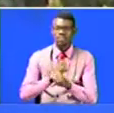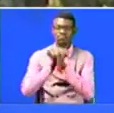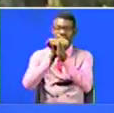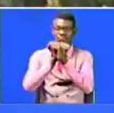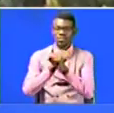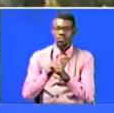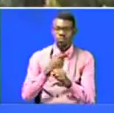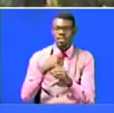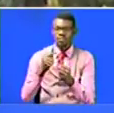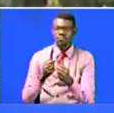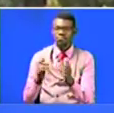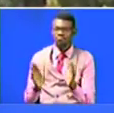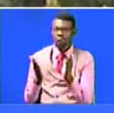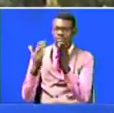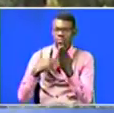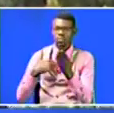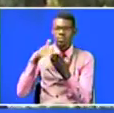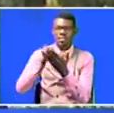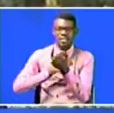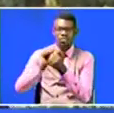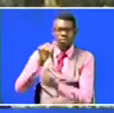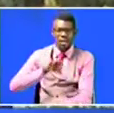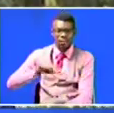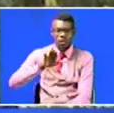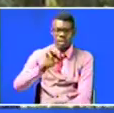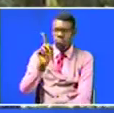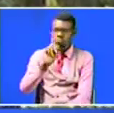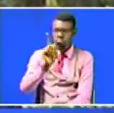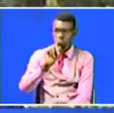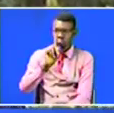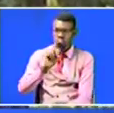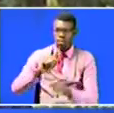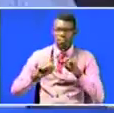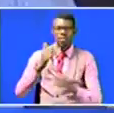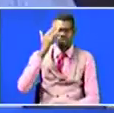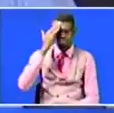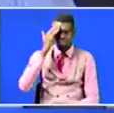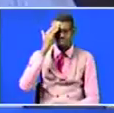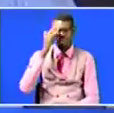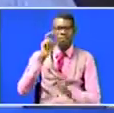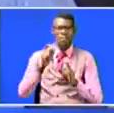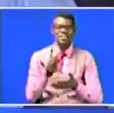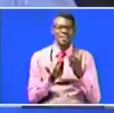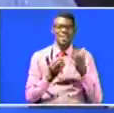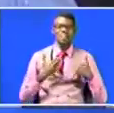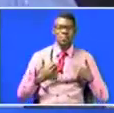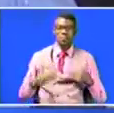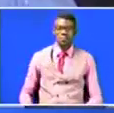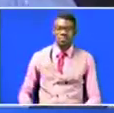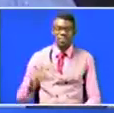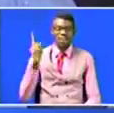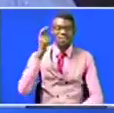encourage anyone destroying the environment, but we are mindful of human beings. Awamu ya kwanza ilishuhudia